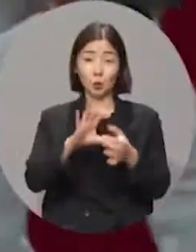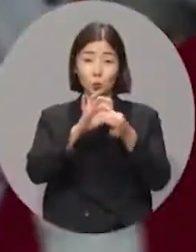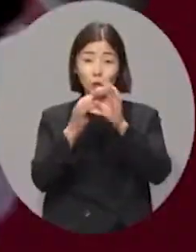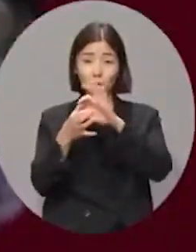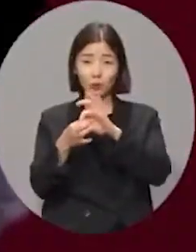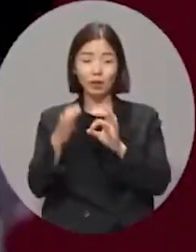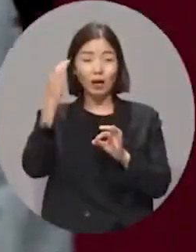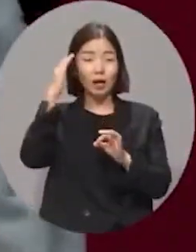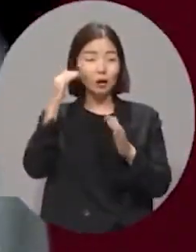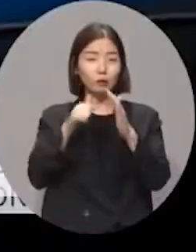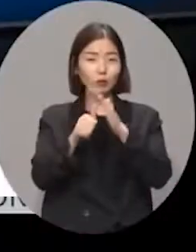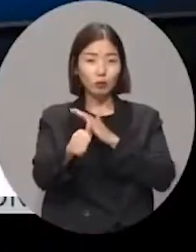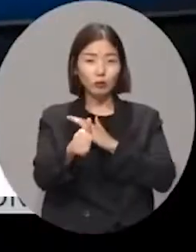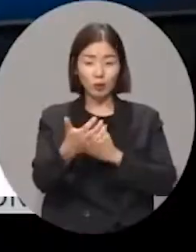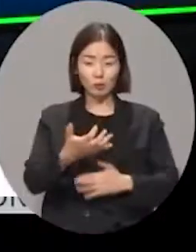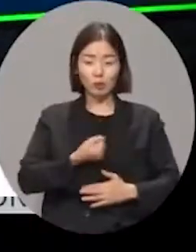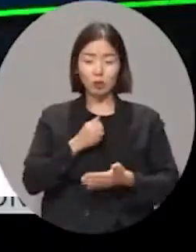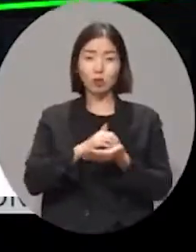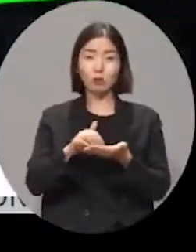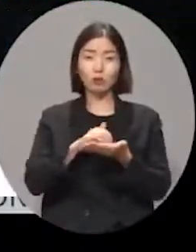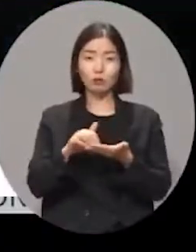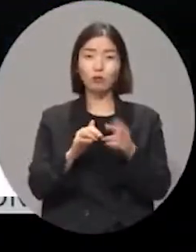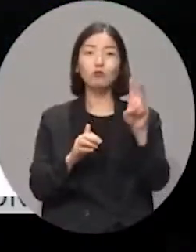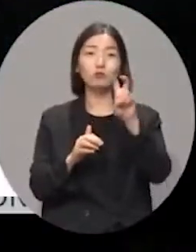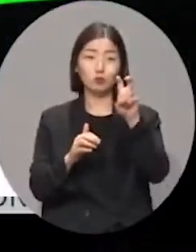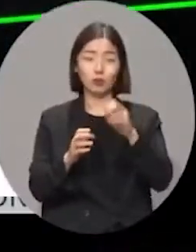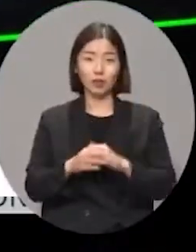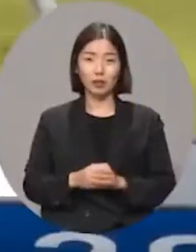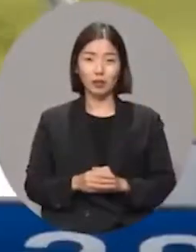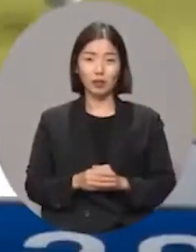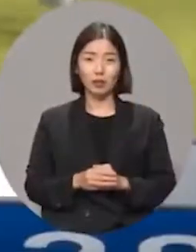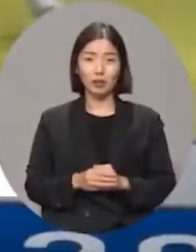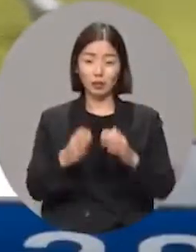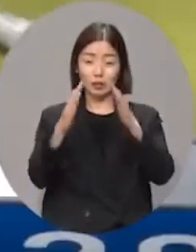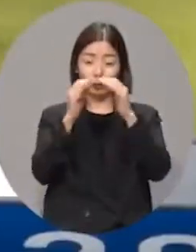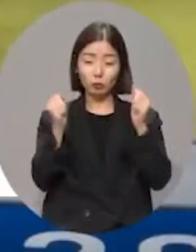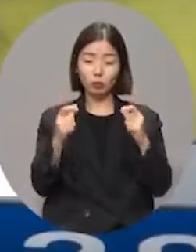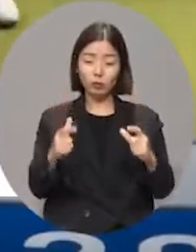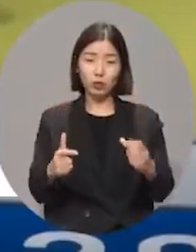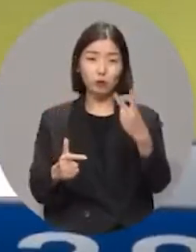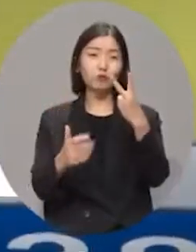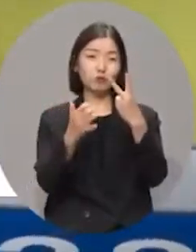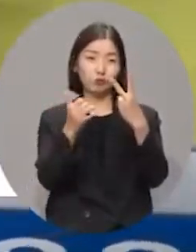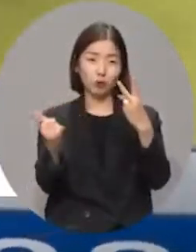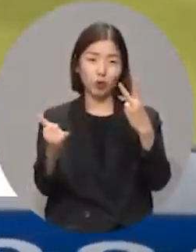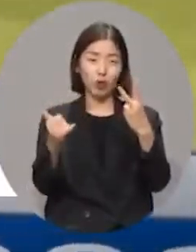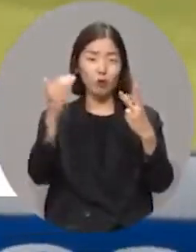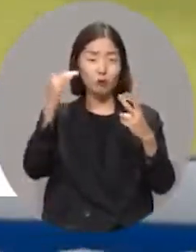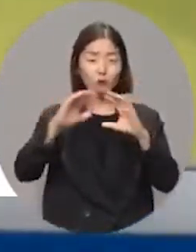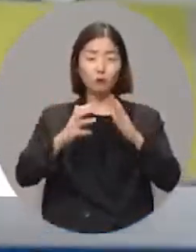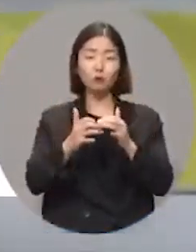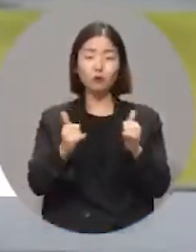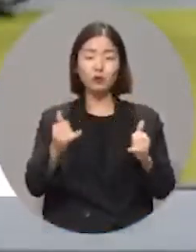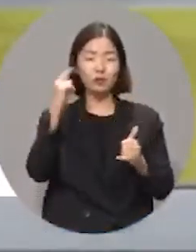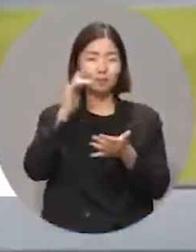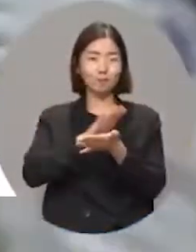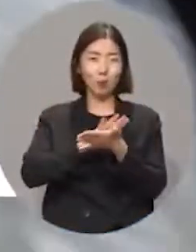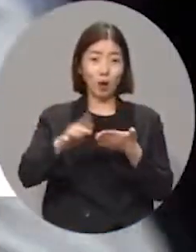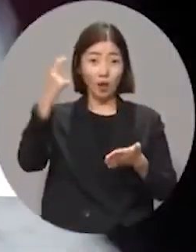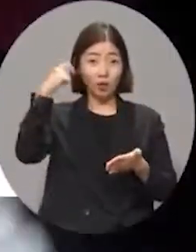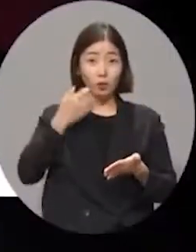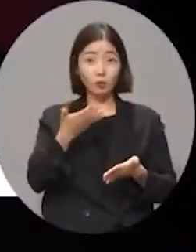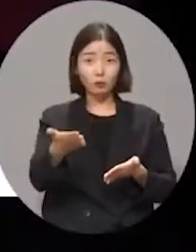도쿄올림픽에서 한국 선수단이 획득한 메달은 20개입니다. 전북 선수 2명도 국민들에게 시원함을 느끼게